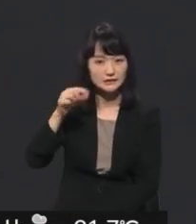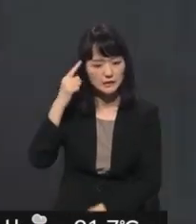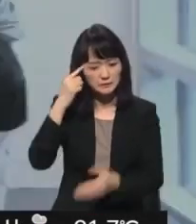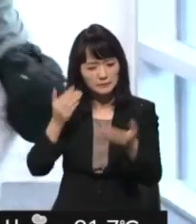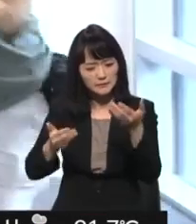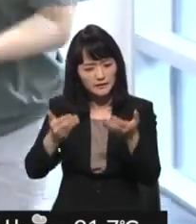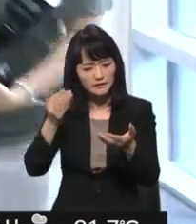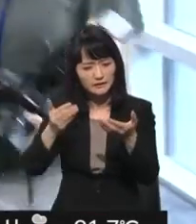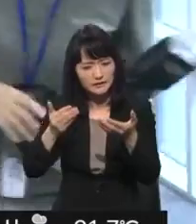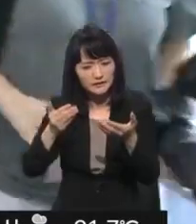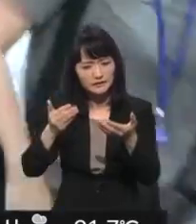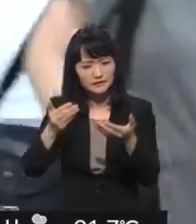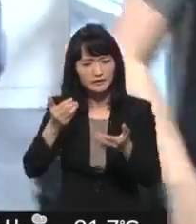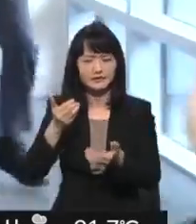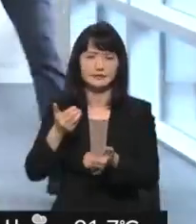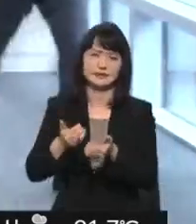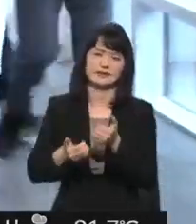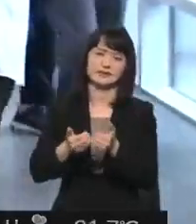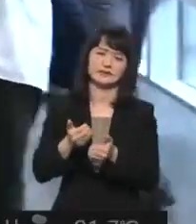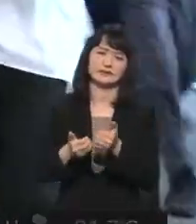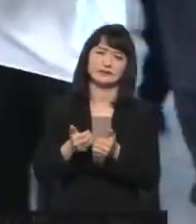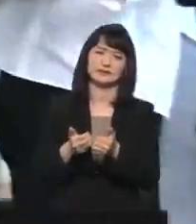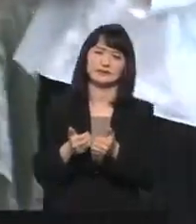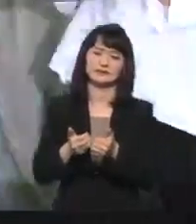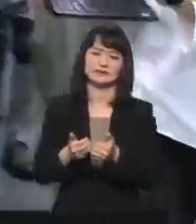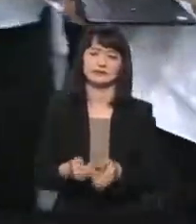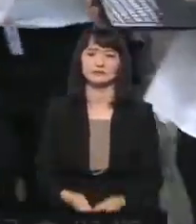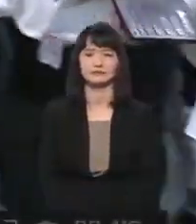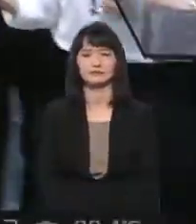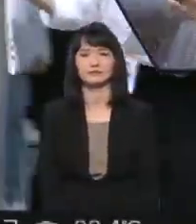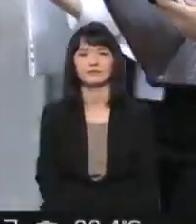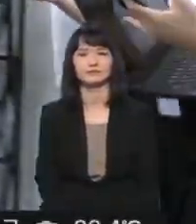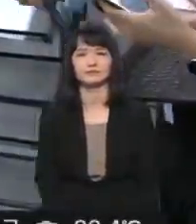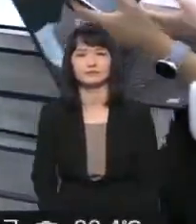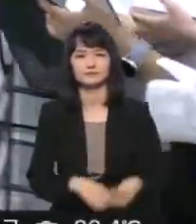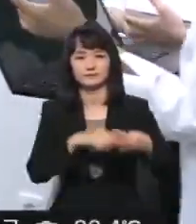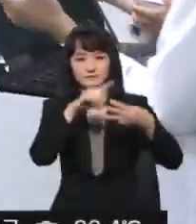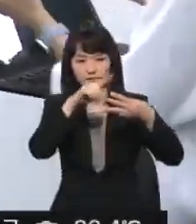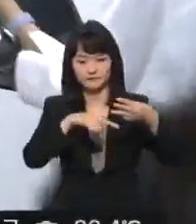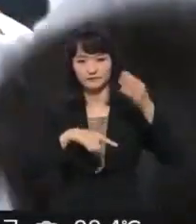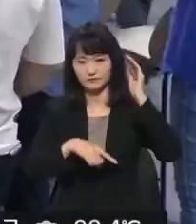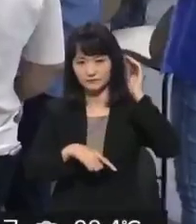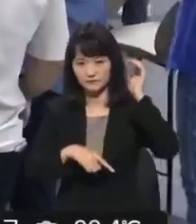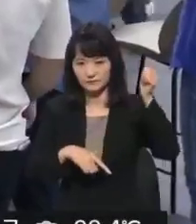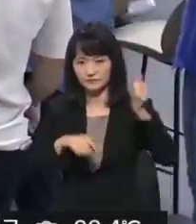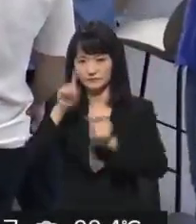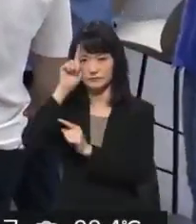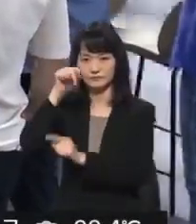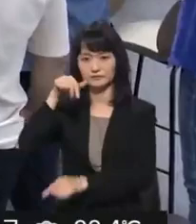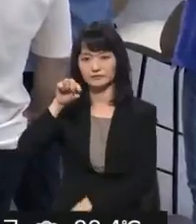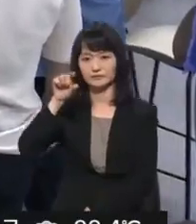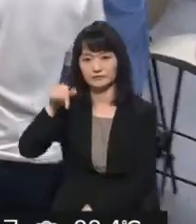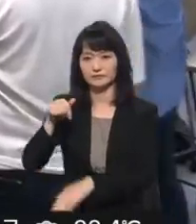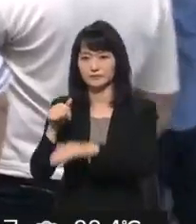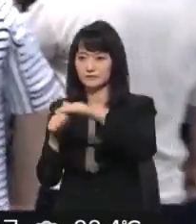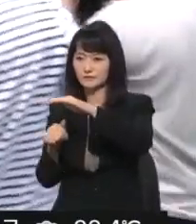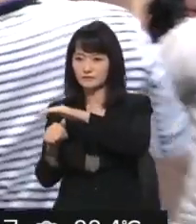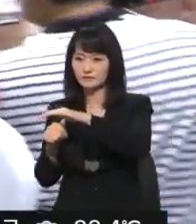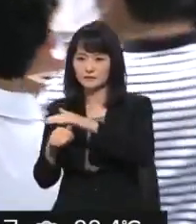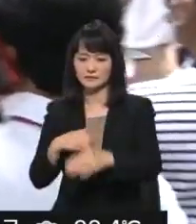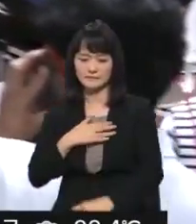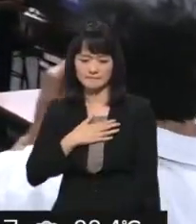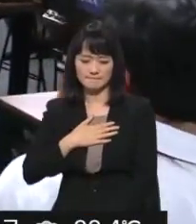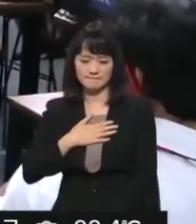있었어요 음 소리가 일일이 다 이 하지 않았어 그렇죠 알겠습니다 윤 대통령과 이준석 대표와의 감정의 그렇게